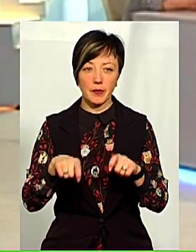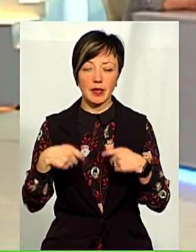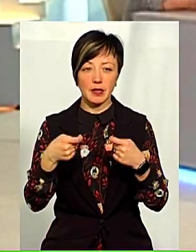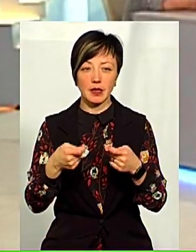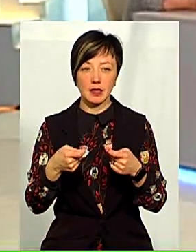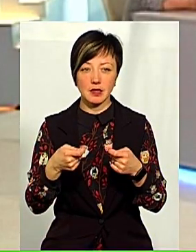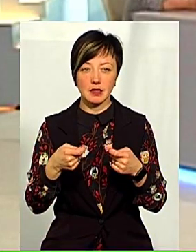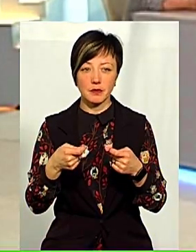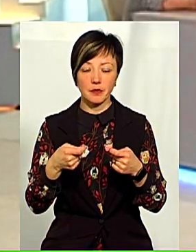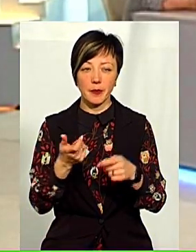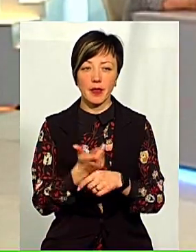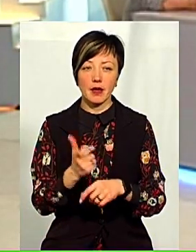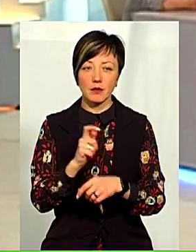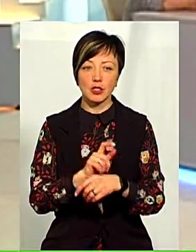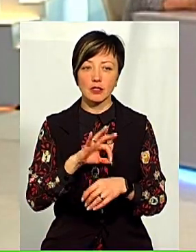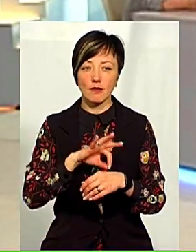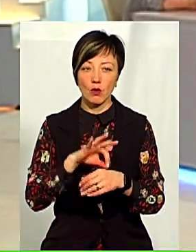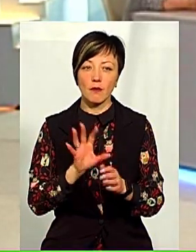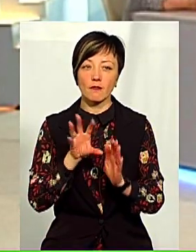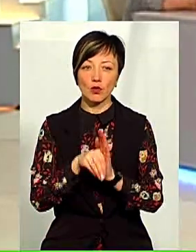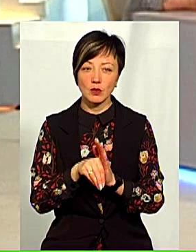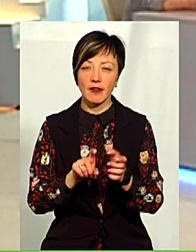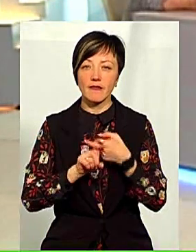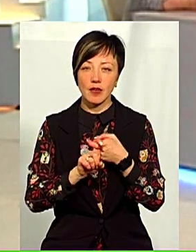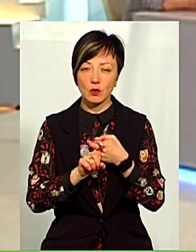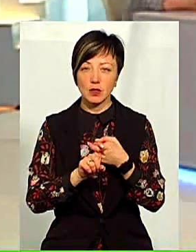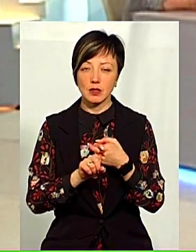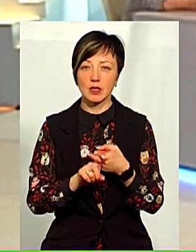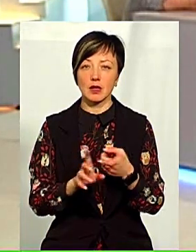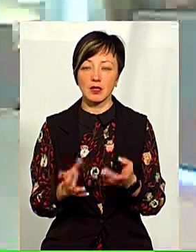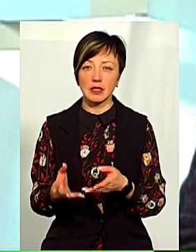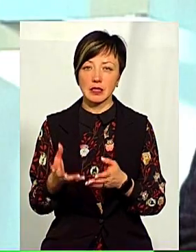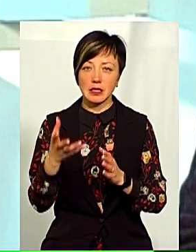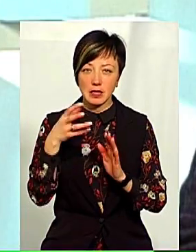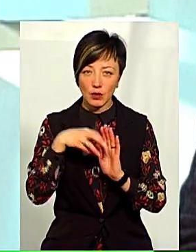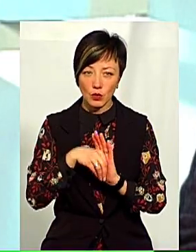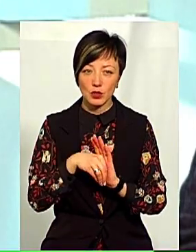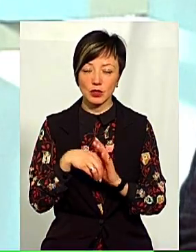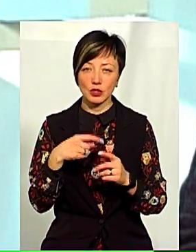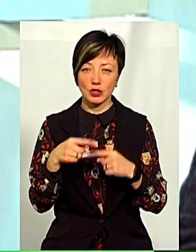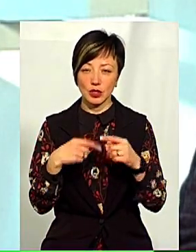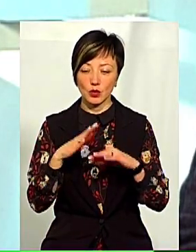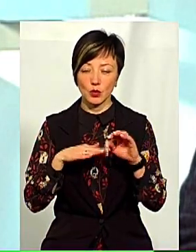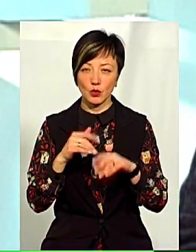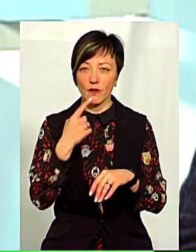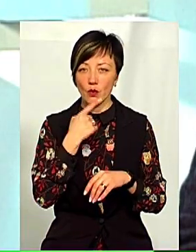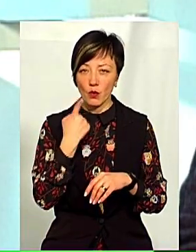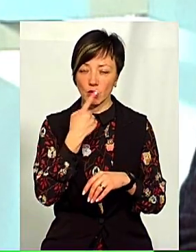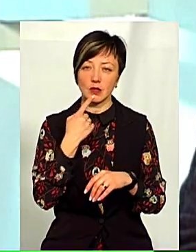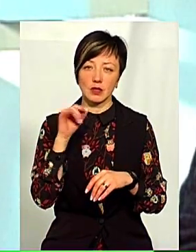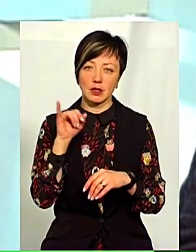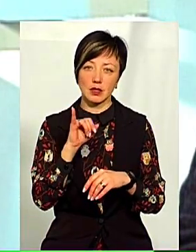передається більшість хвороб, в тому числі вірусна інфекція, яка заноситься через руки і в рот,